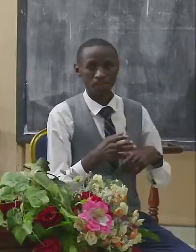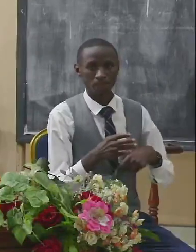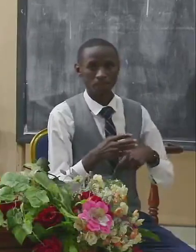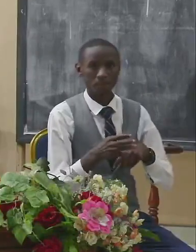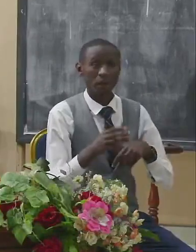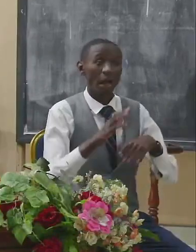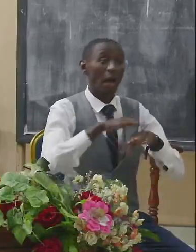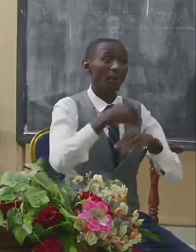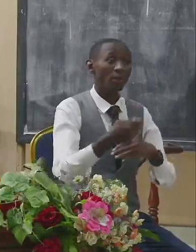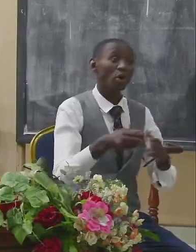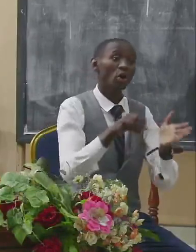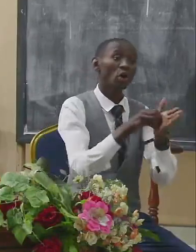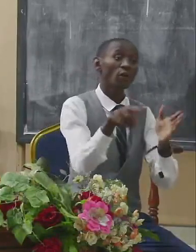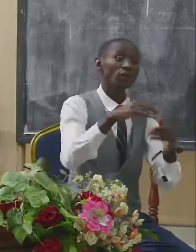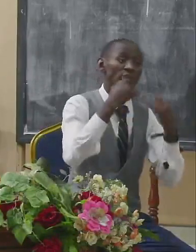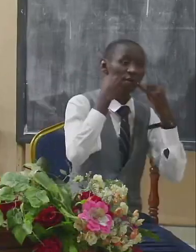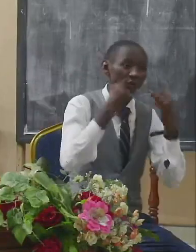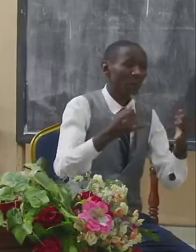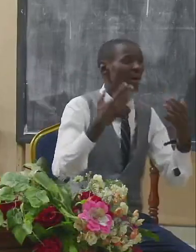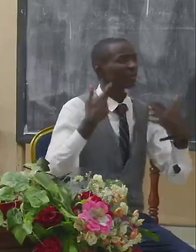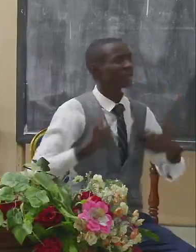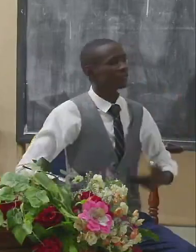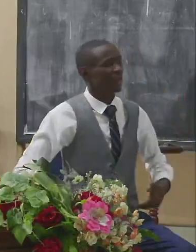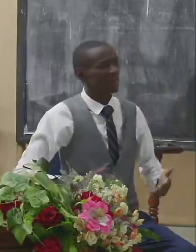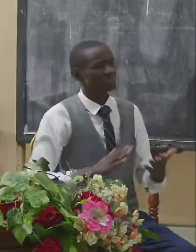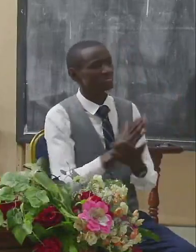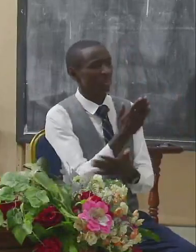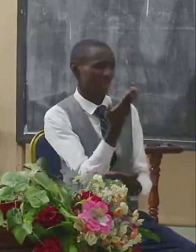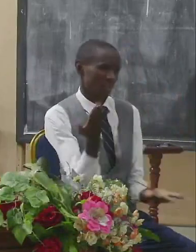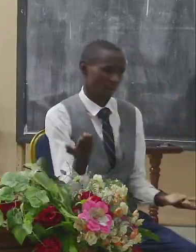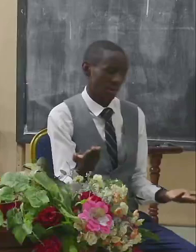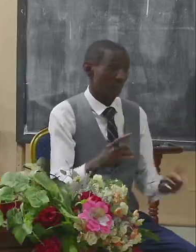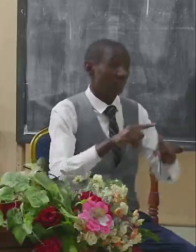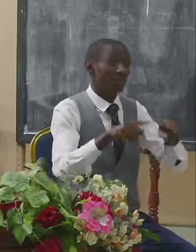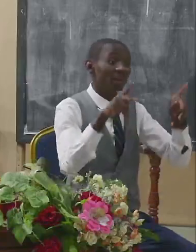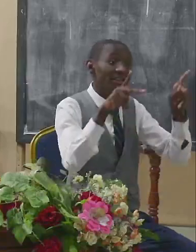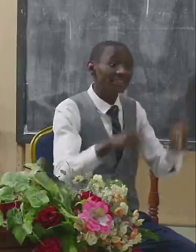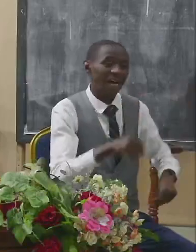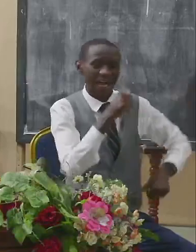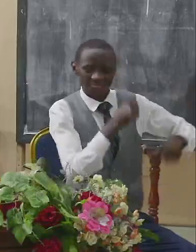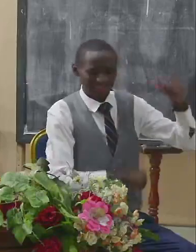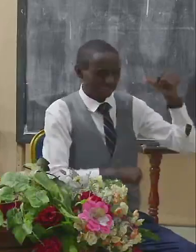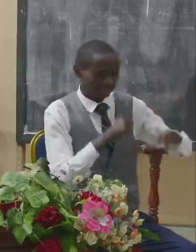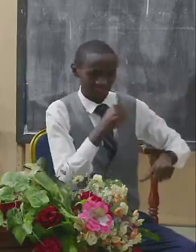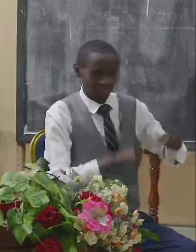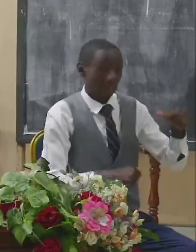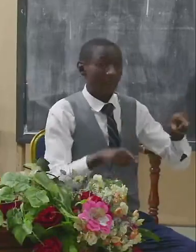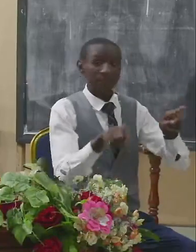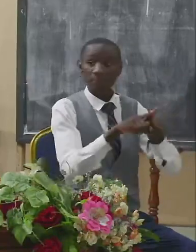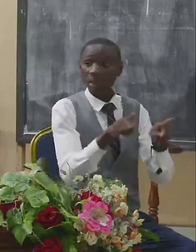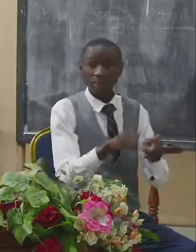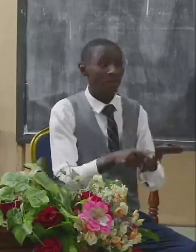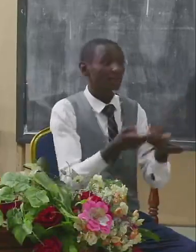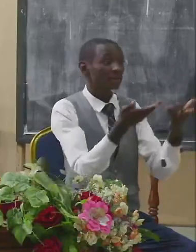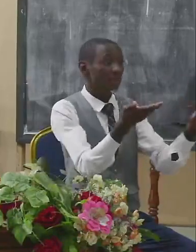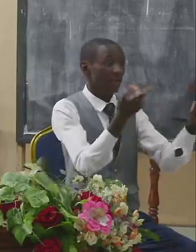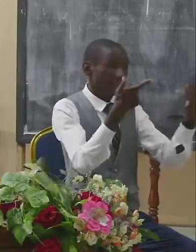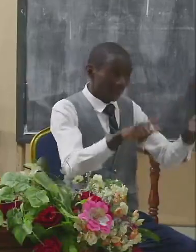On vous dit. Banakuambia. Habillez-vous correctement. Vala les gens résistent. Batu banashindana banabishana na yeye. Sisi